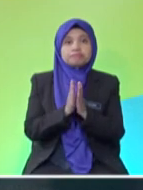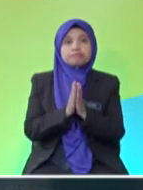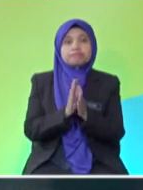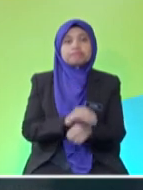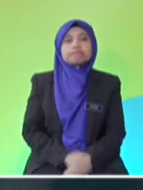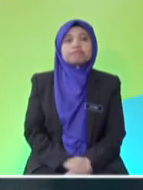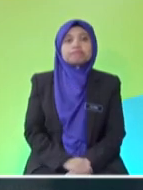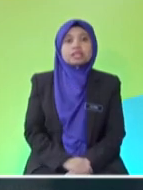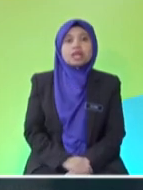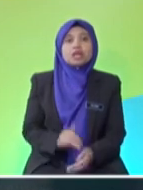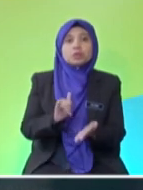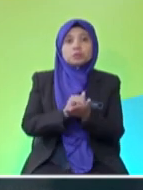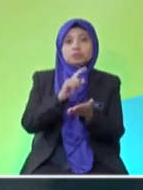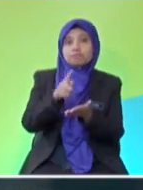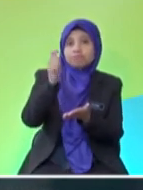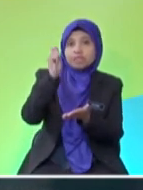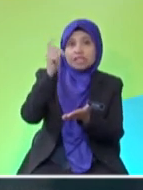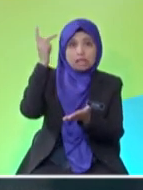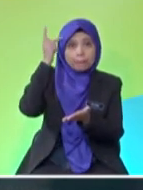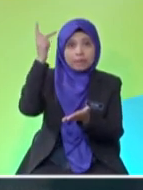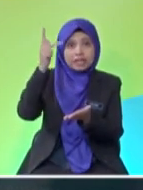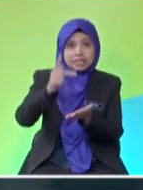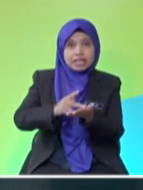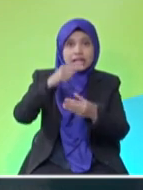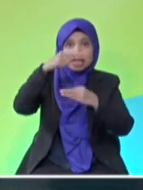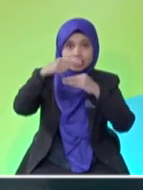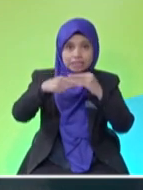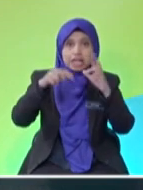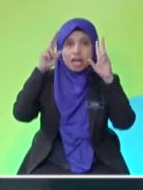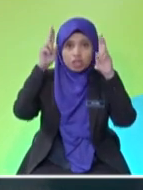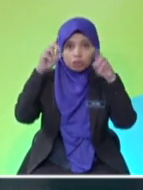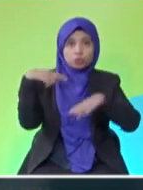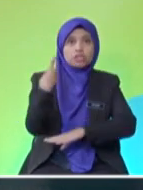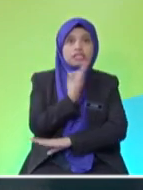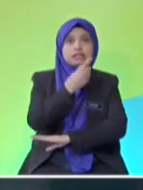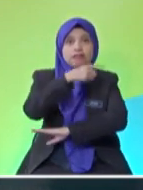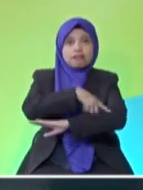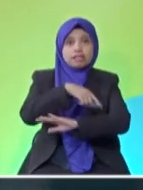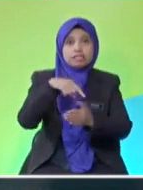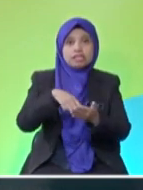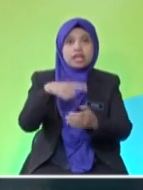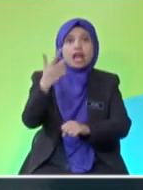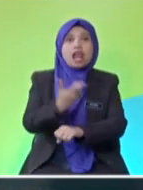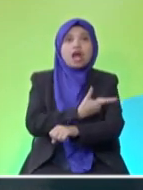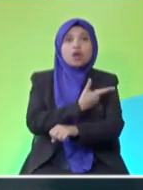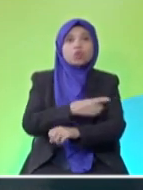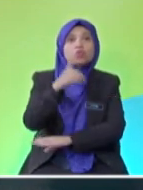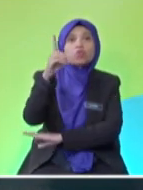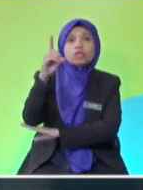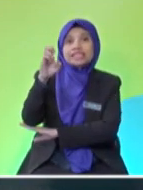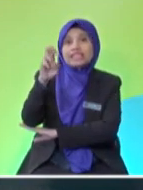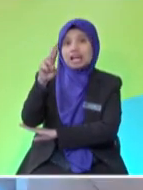itulah tadi sedikit pengenalan tentang topik kita pada hari ini yaitu lagu Delia manusia